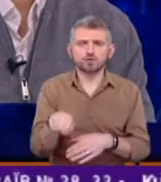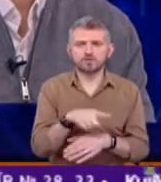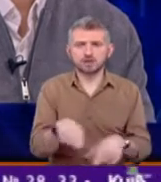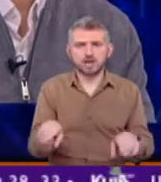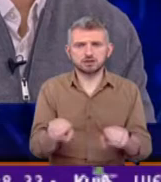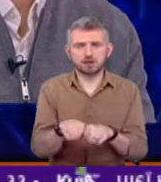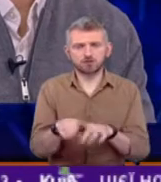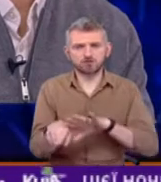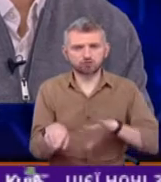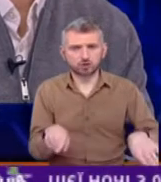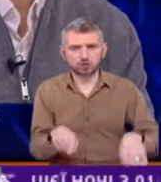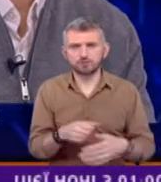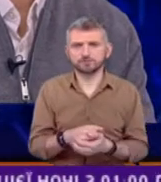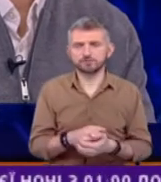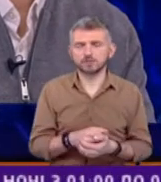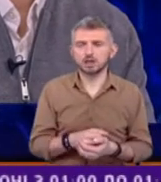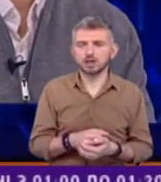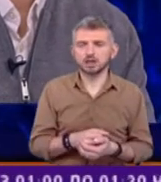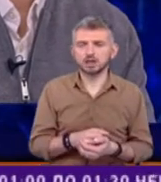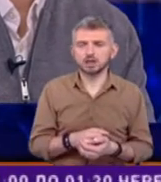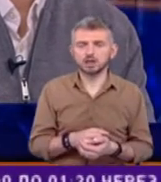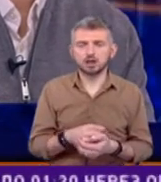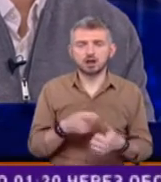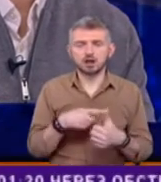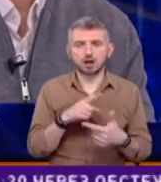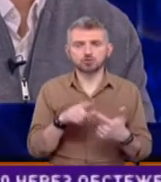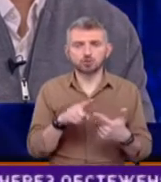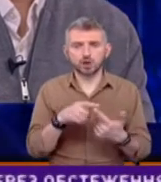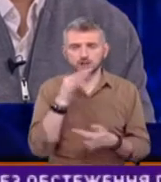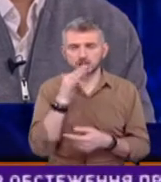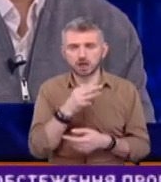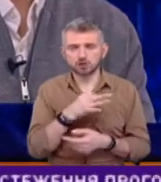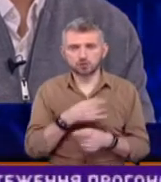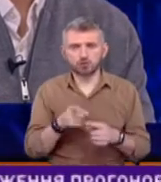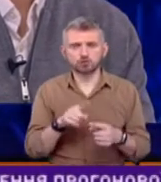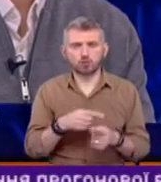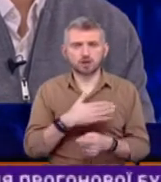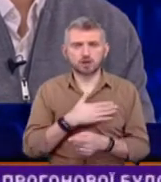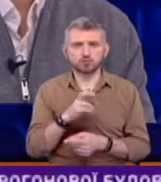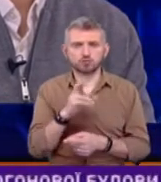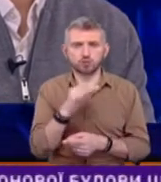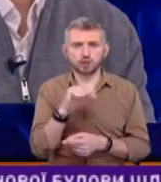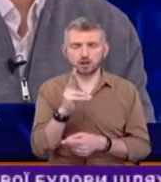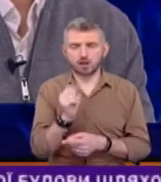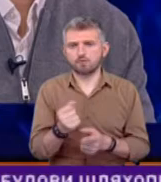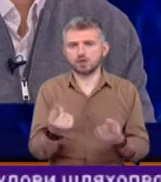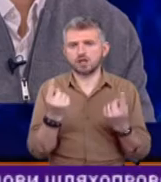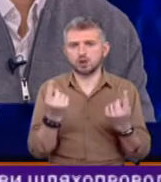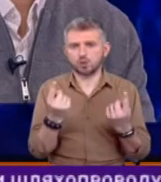в сторону відкидаєте? Ми і друге, скажіть, не відкидаємо. Оцього нашого Бойка,